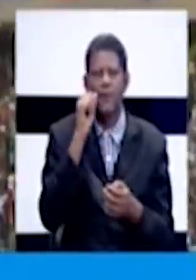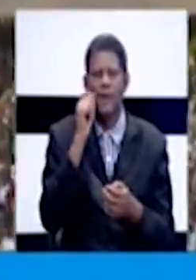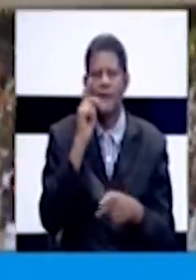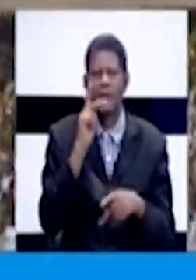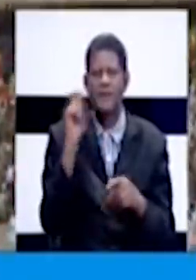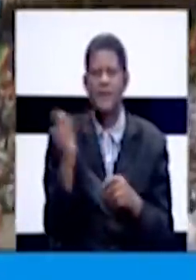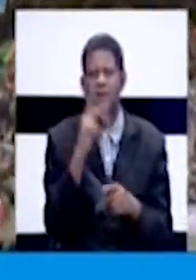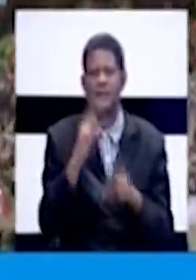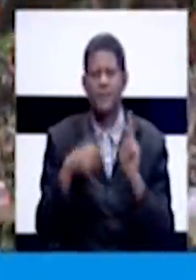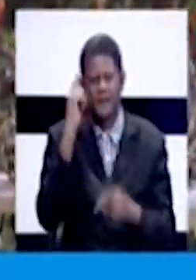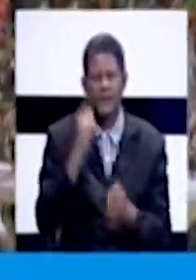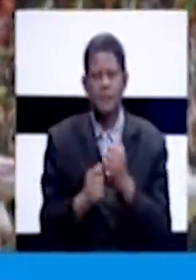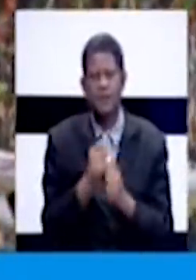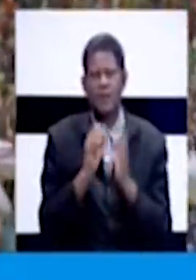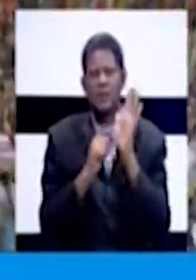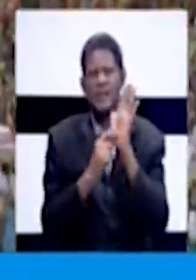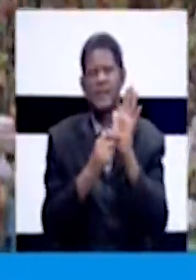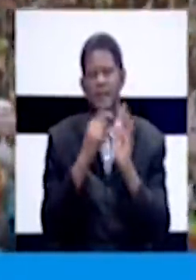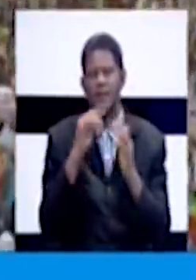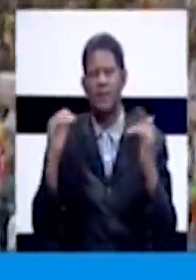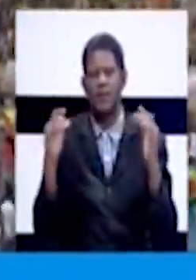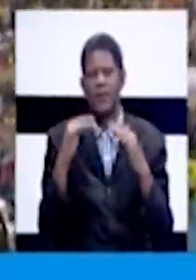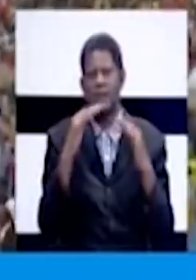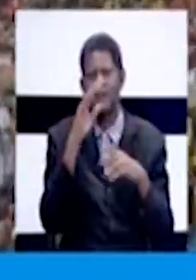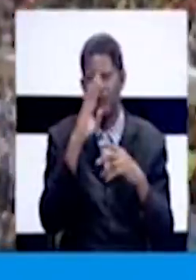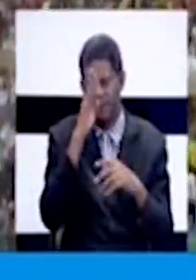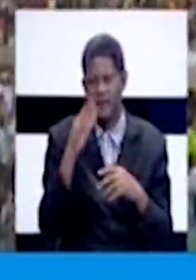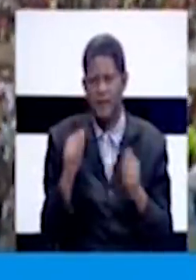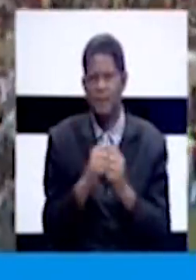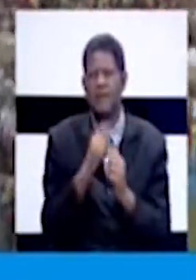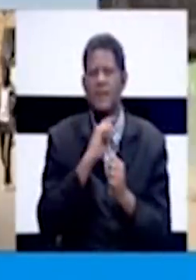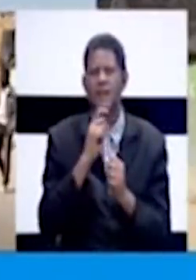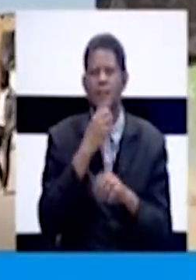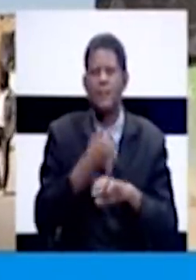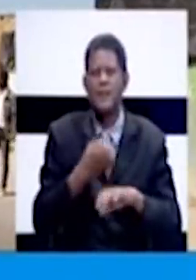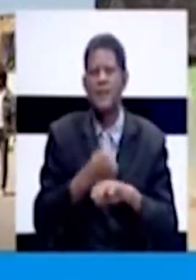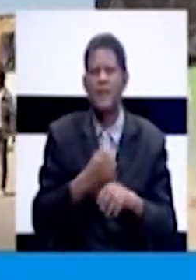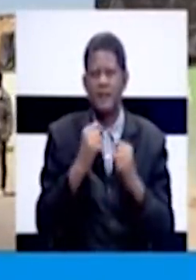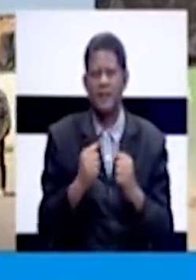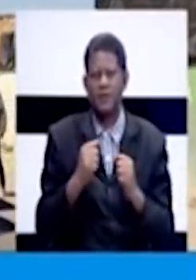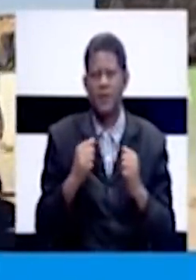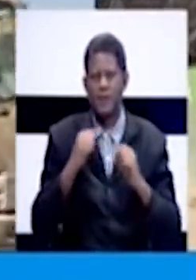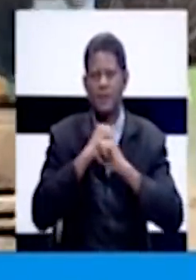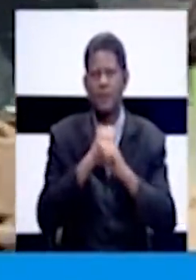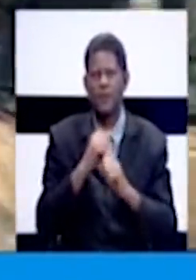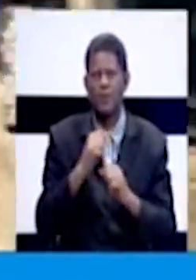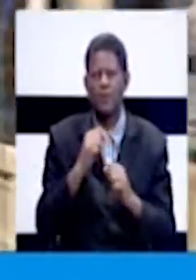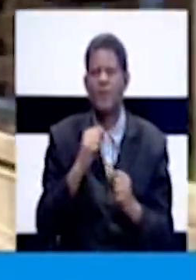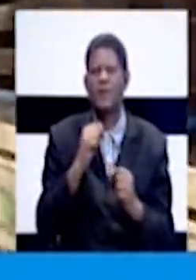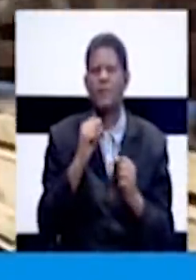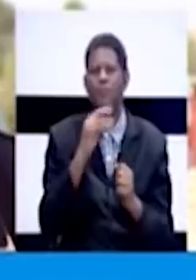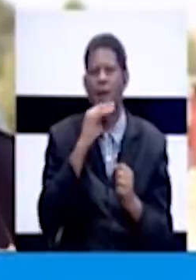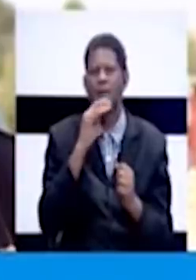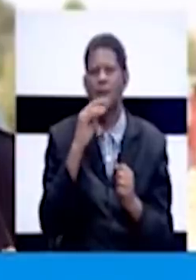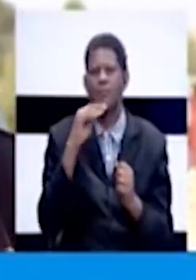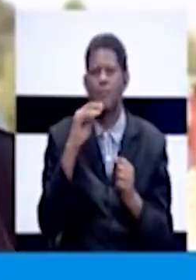ቁልዕ ኩናትን ወራርን ጀሚሩ ዘሎ ጸላኢ ከም እምኒ ዓረ ተሪሩ ከም ዝቐብሮ ነበርቲ ወረዳ እንደርታ ጣብያ መሰቦ ቁሸት ማይ መክደን ገሊፆም